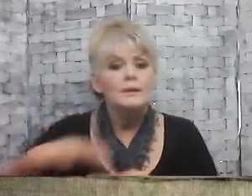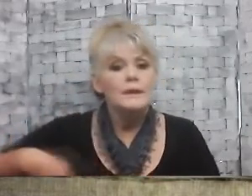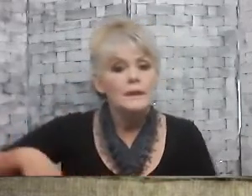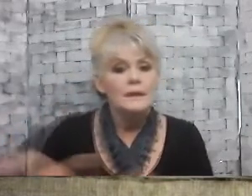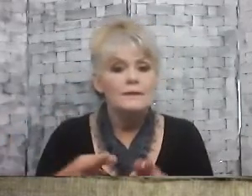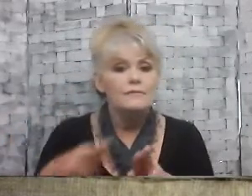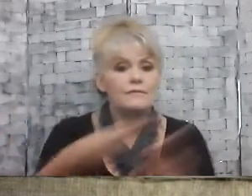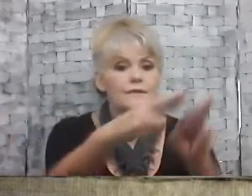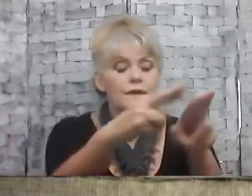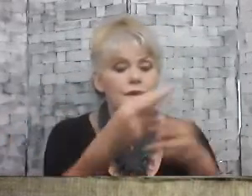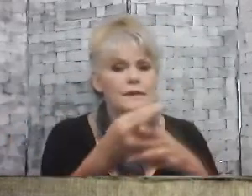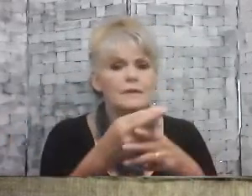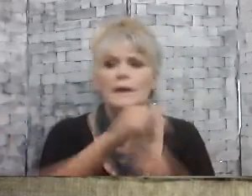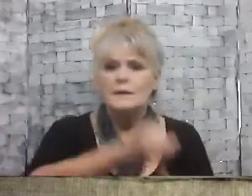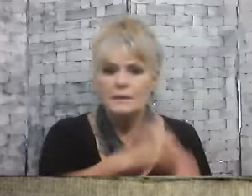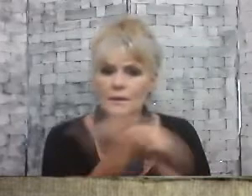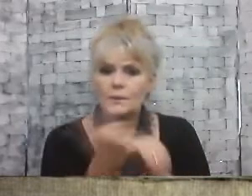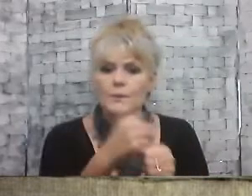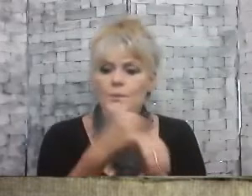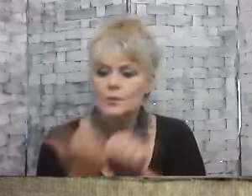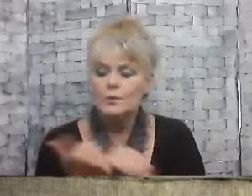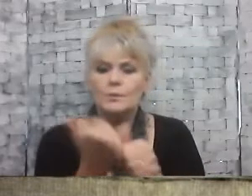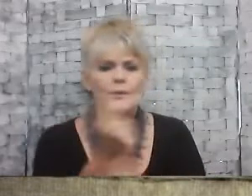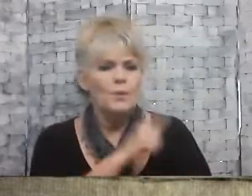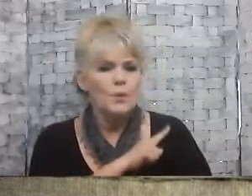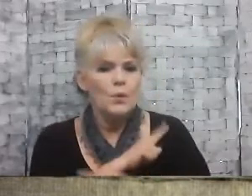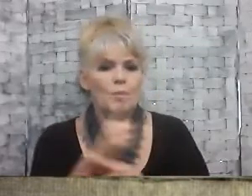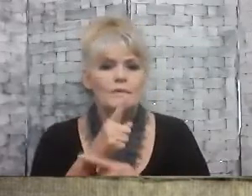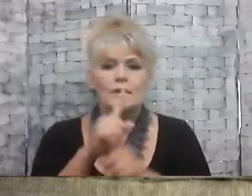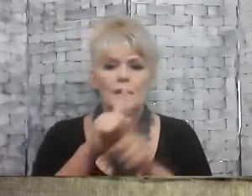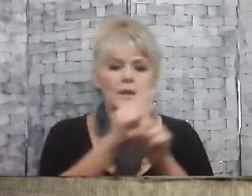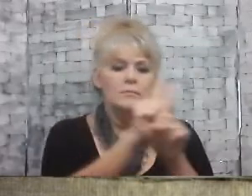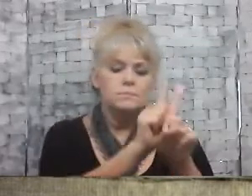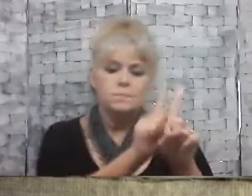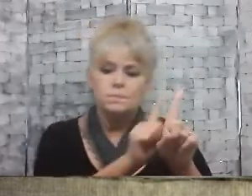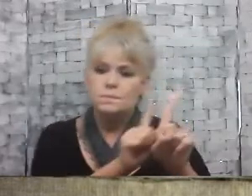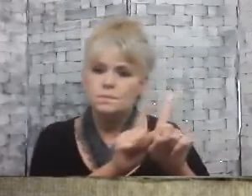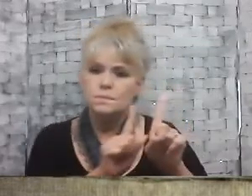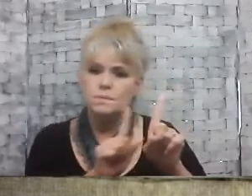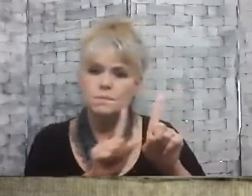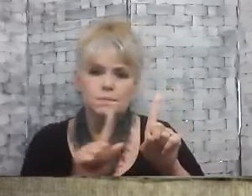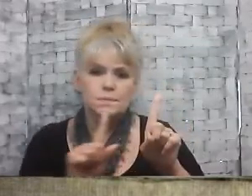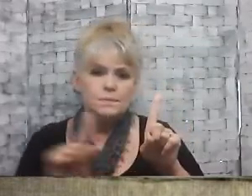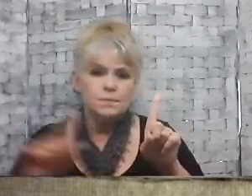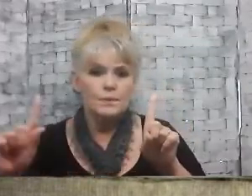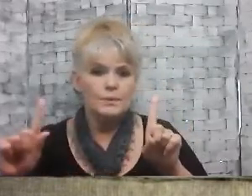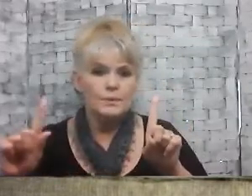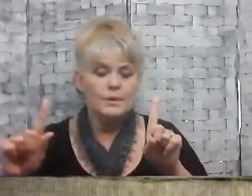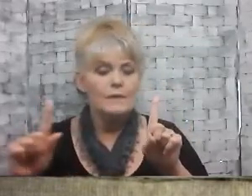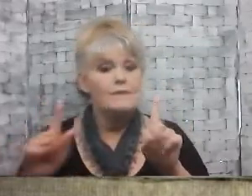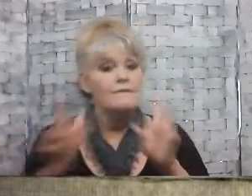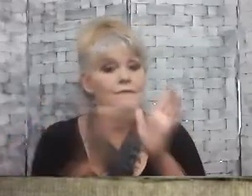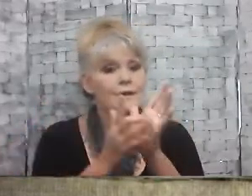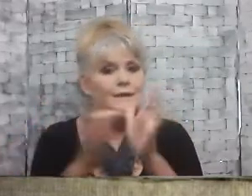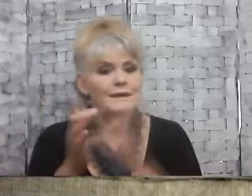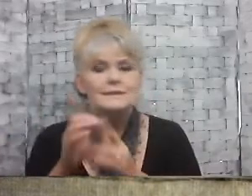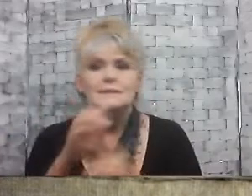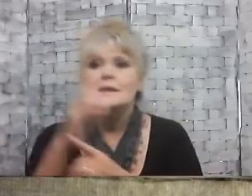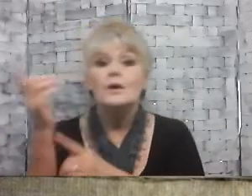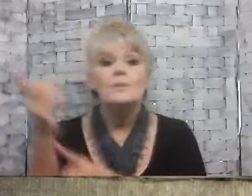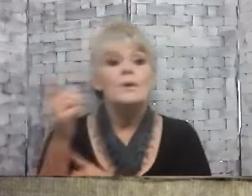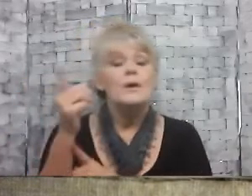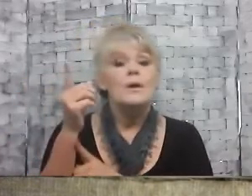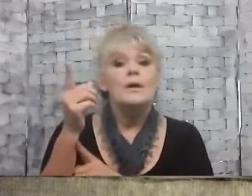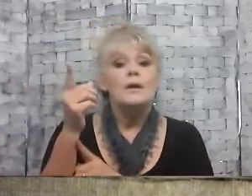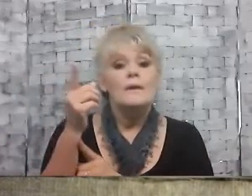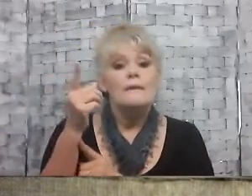Hoekom moes hulle tot bekering kom? Want hulle was nie meer by die Here nie. Hulle het 'n ander koers ingeslaan. En daar waar Israel uit die woestyn